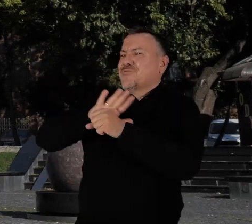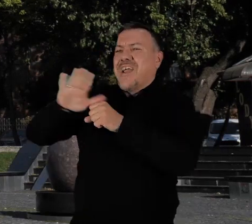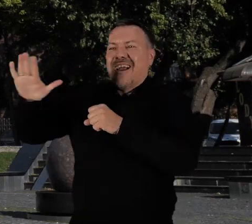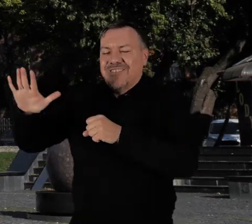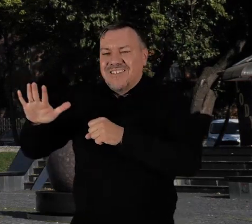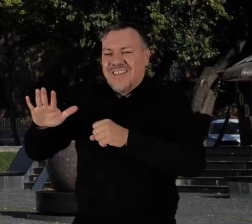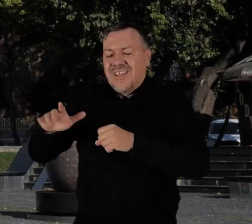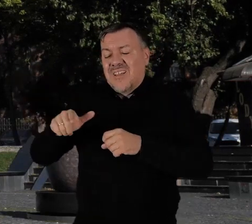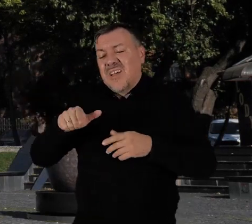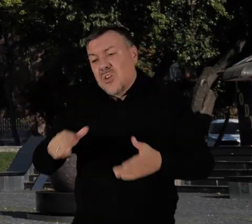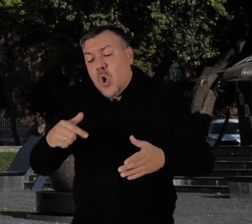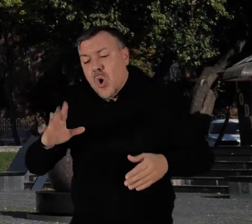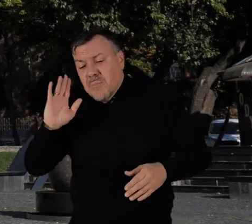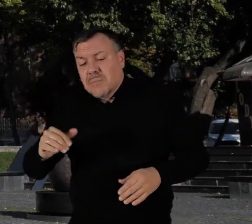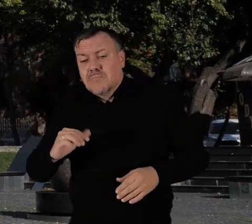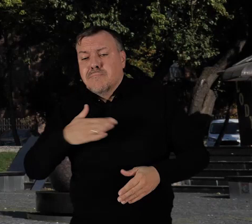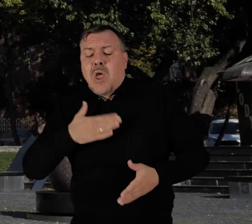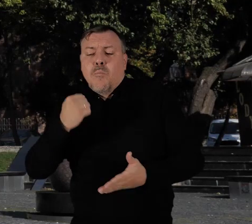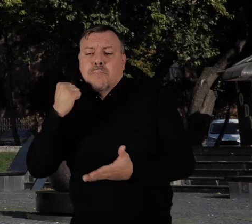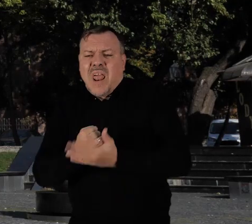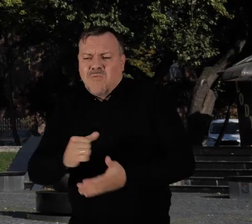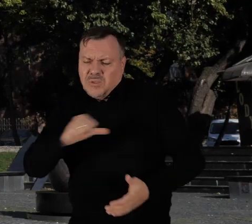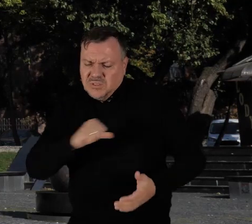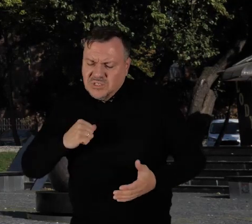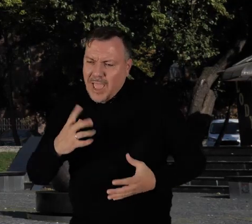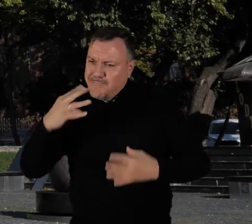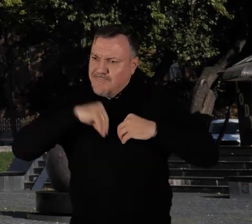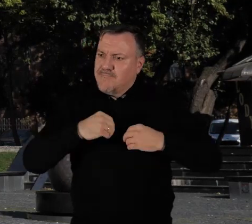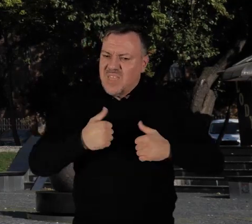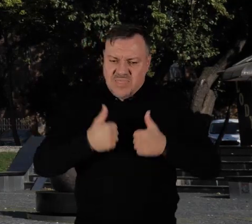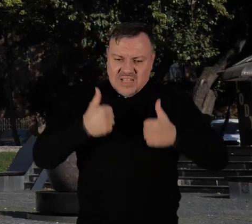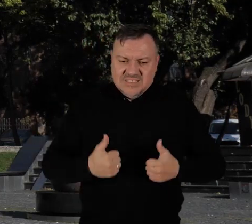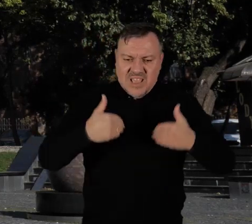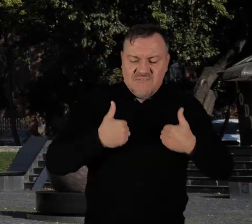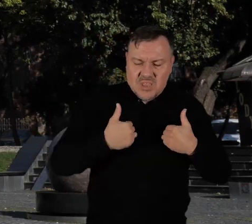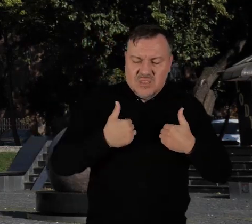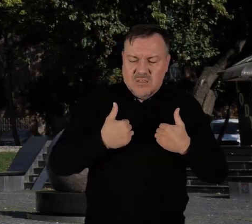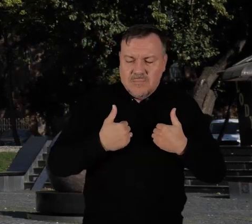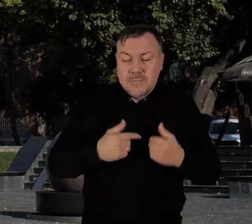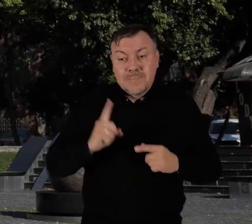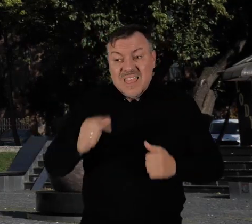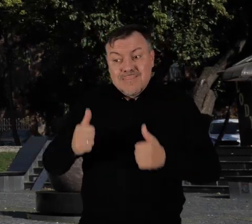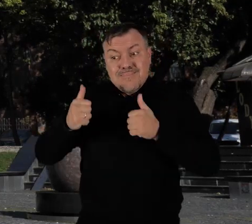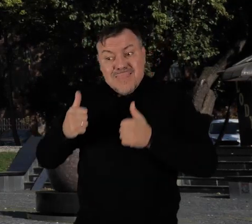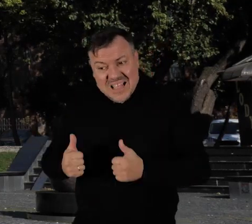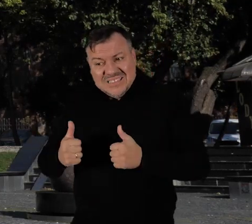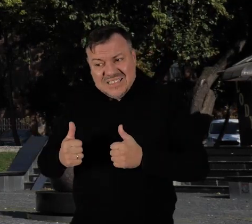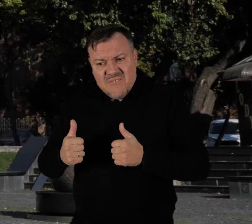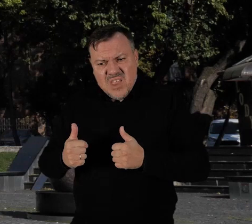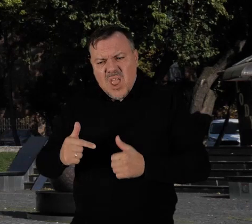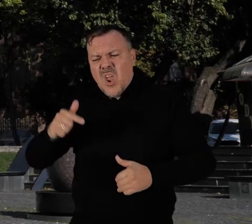dziwnymi drogami, to w każdym razie będę miał prawo sam żywić je względem siebie. Nastawienie powinno być inne.